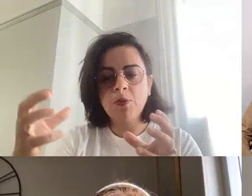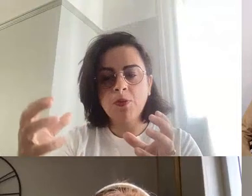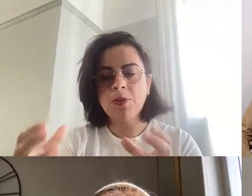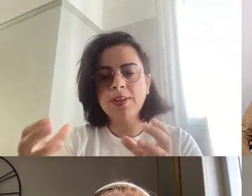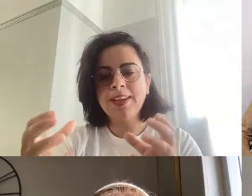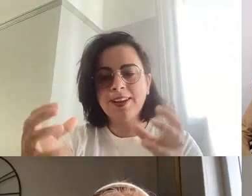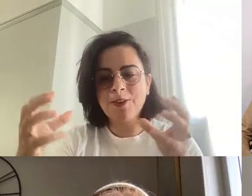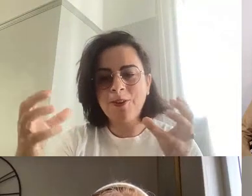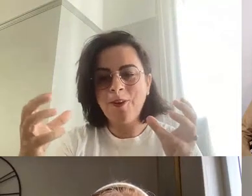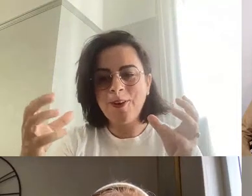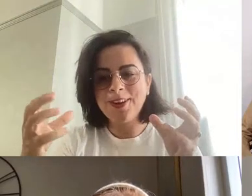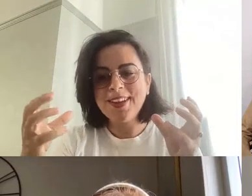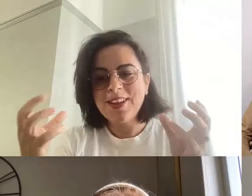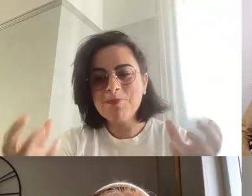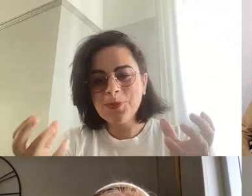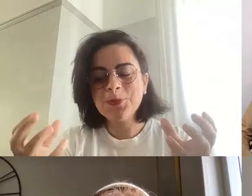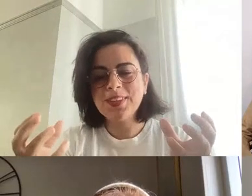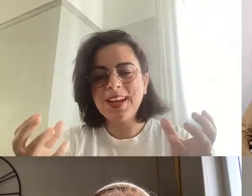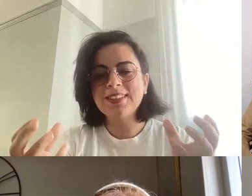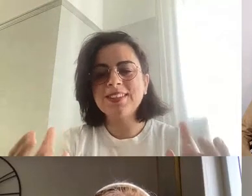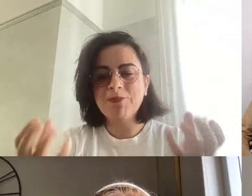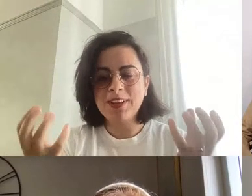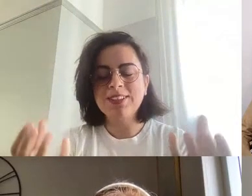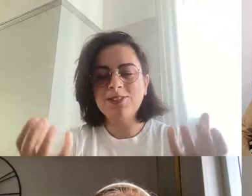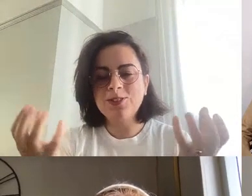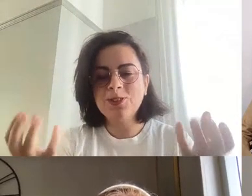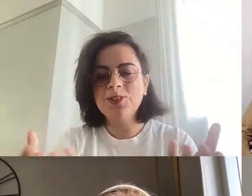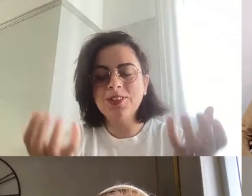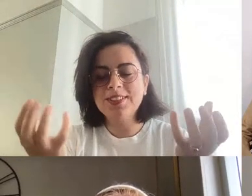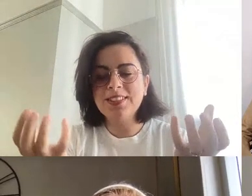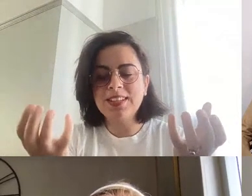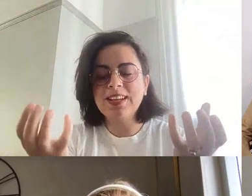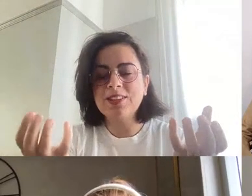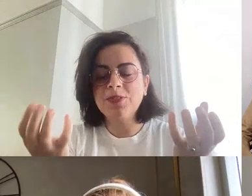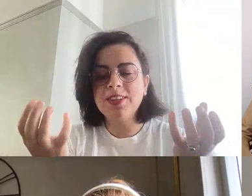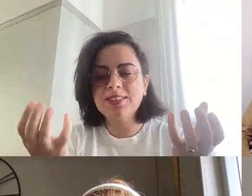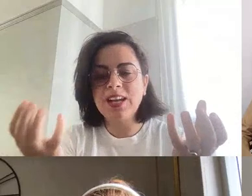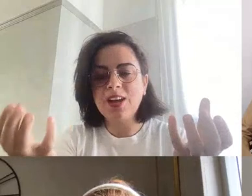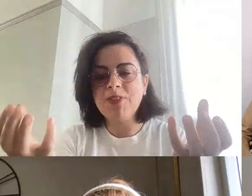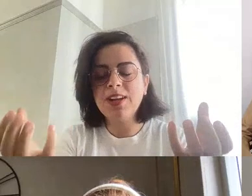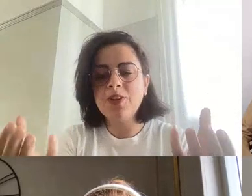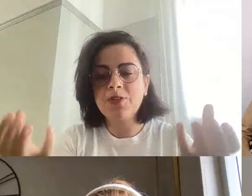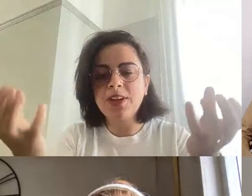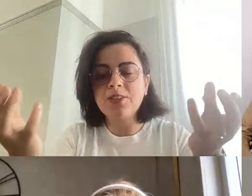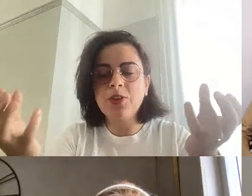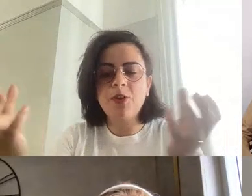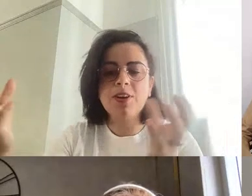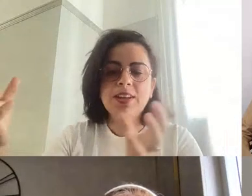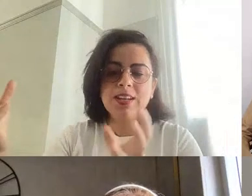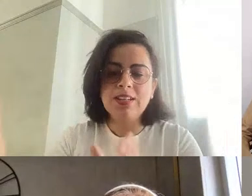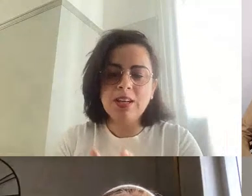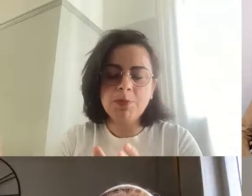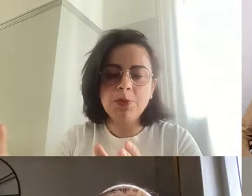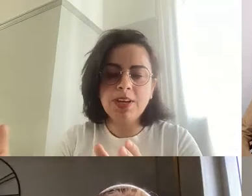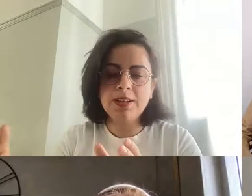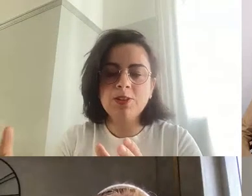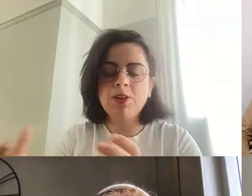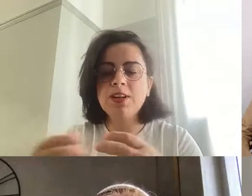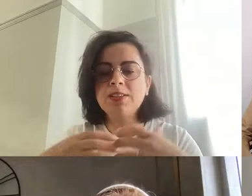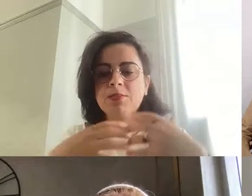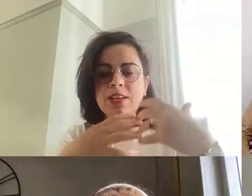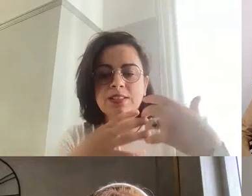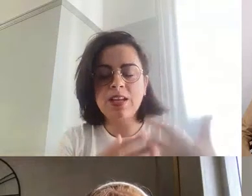att vi orkar och har mod att faktiskt se till att vi strävar över att vi har